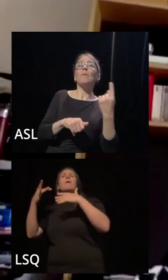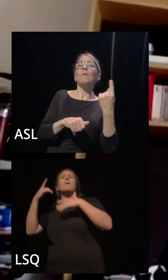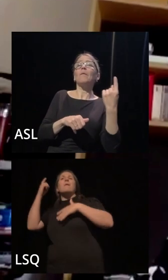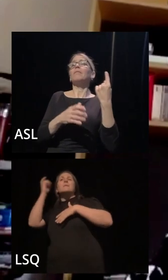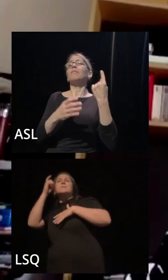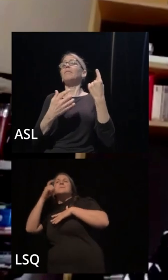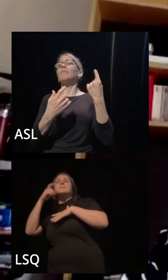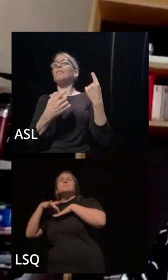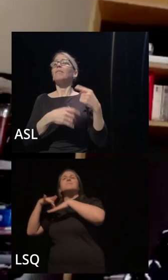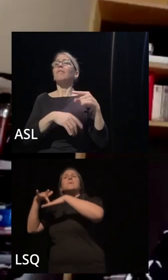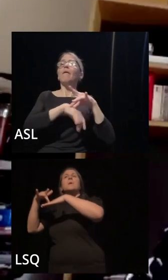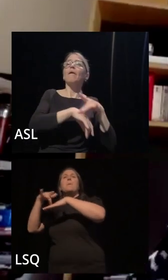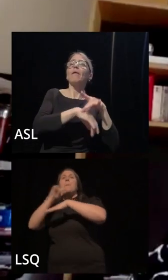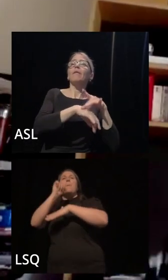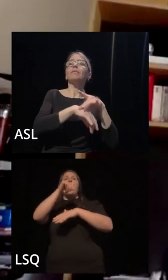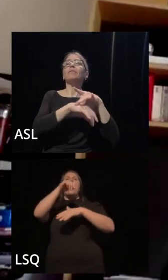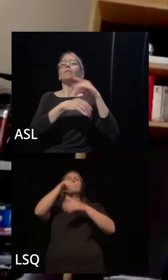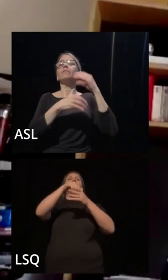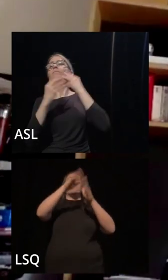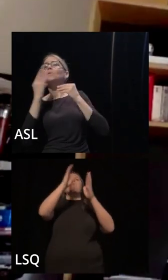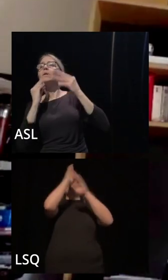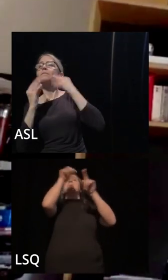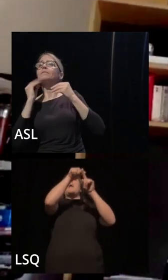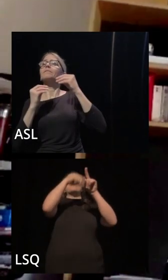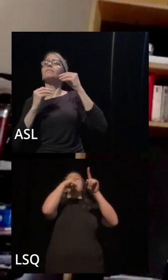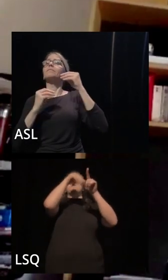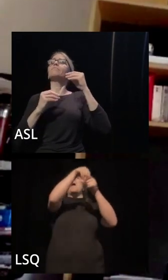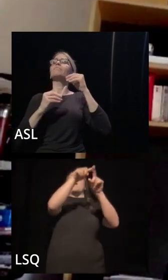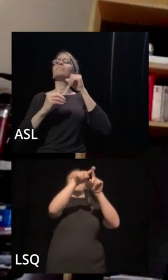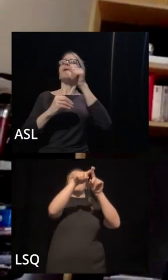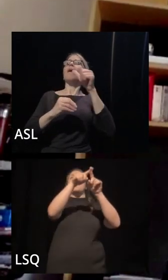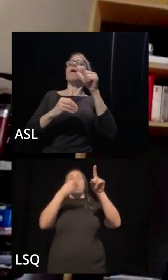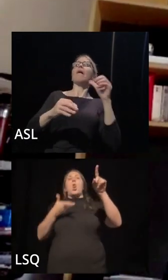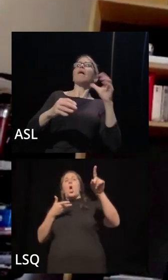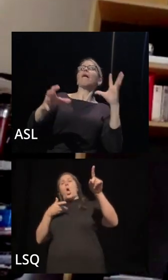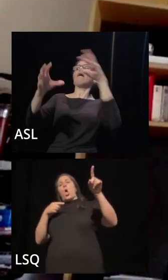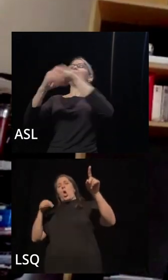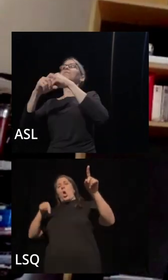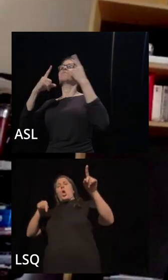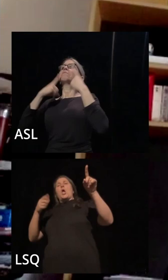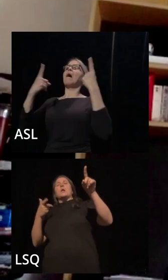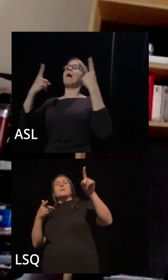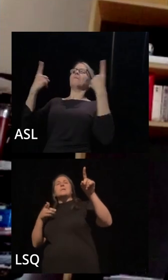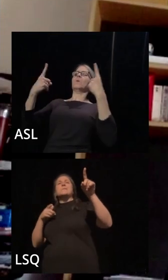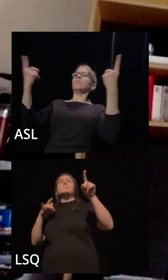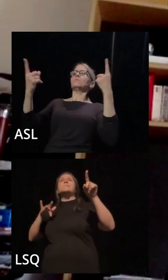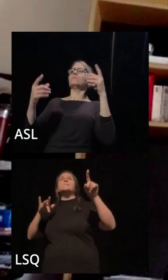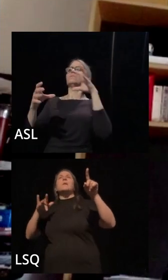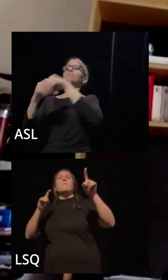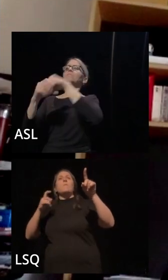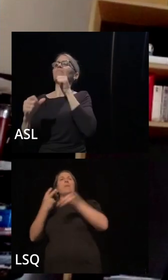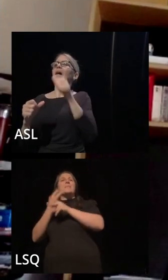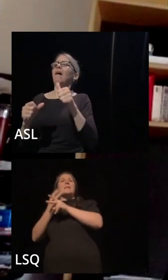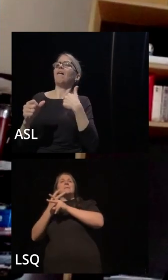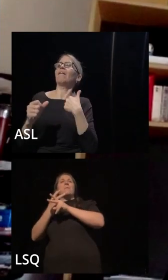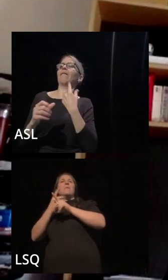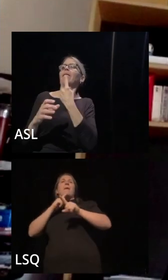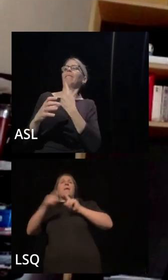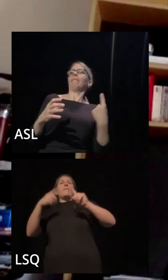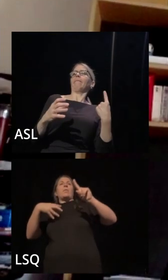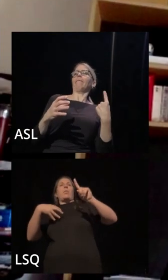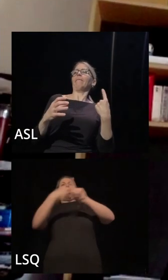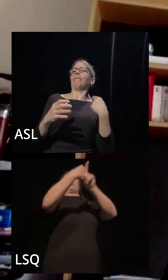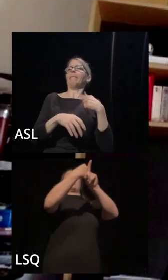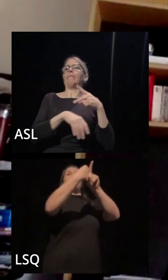dans le stream, je pense qu'il est important d'être vigilant dans la mesure où, un, pour éviter